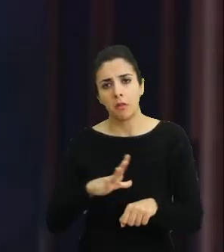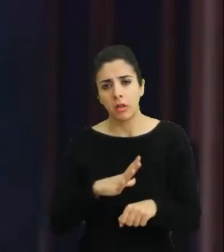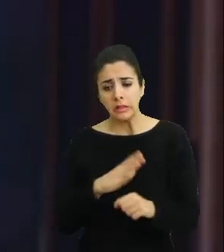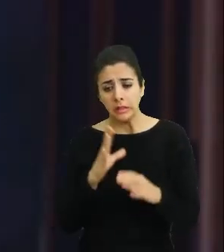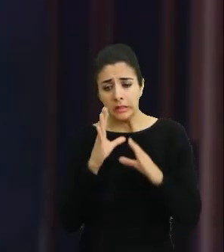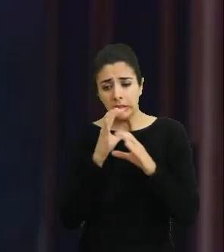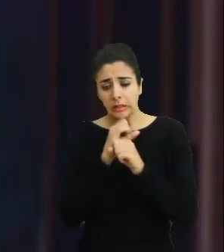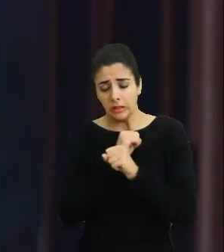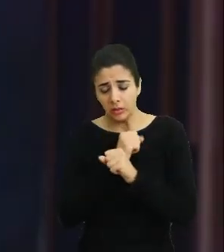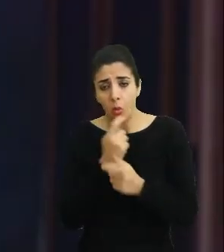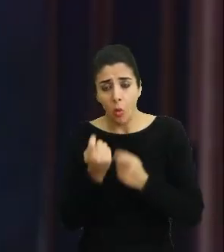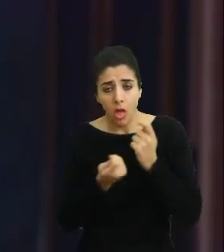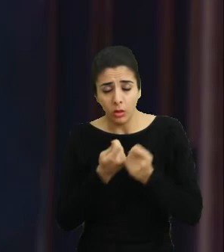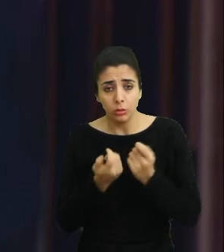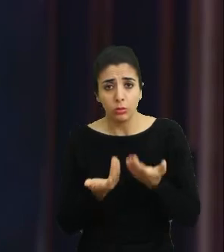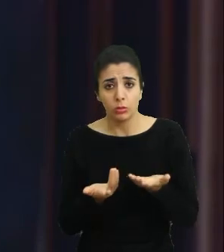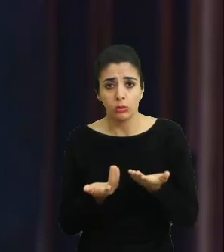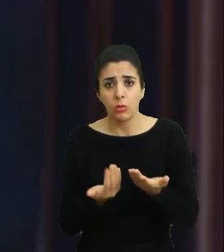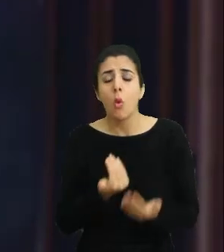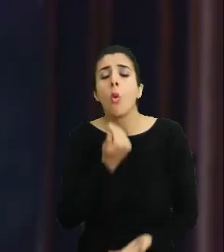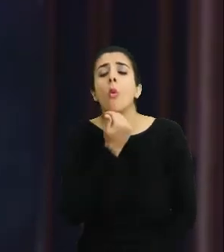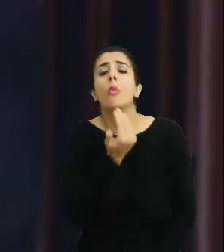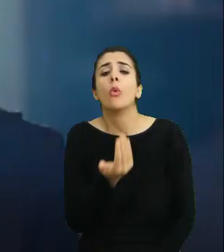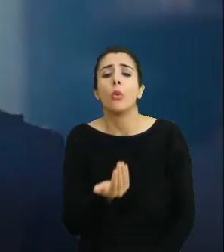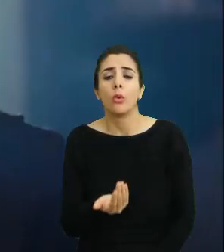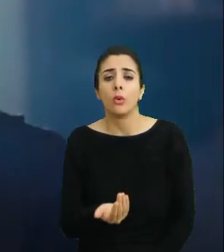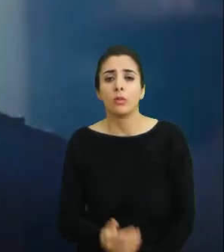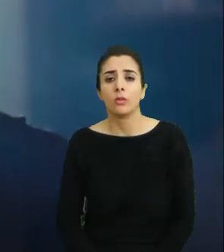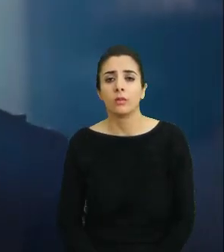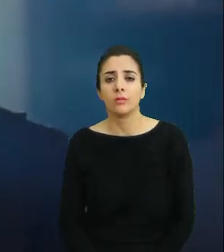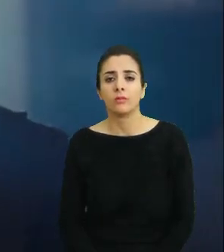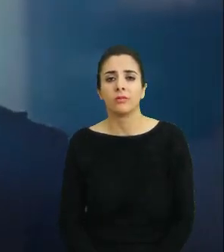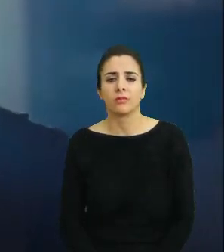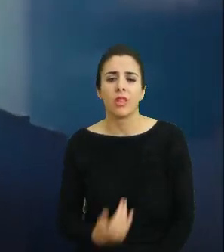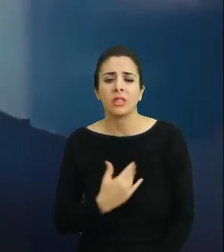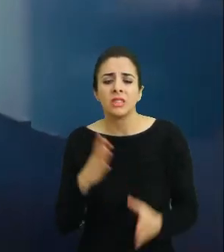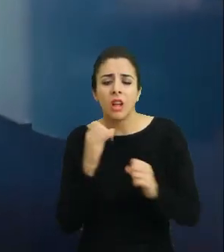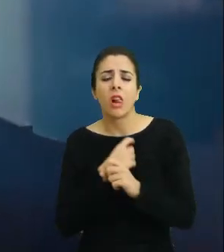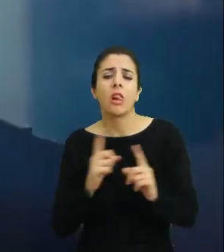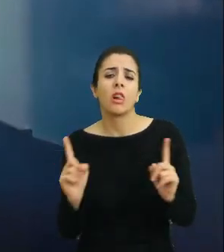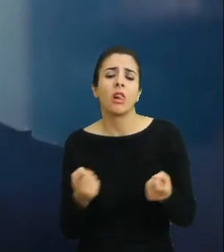Saklamaya çalışıyorsun ama olmuyor ki. Artık saklayamıyorum zaten.